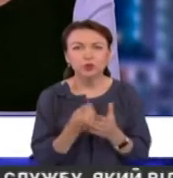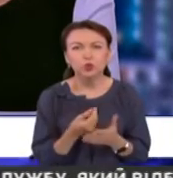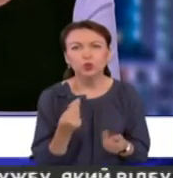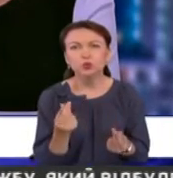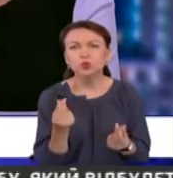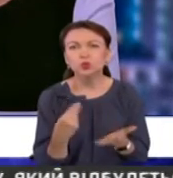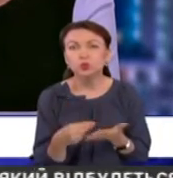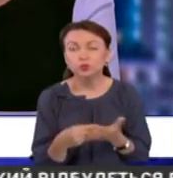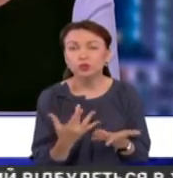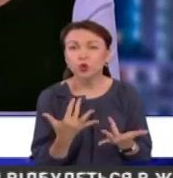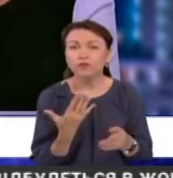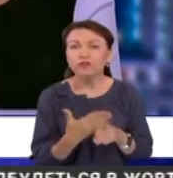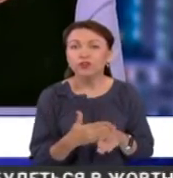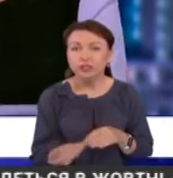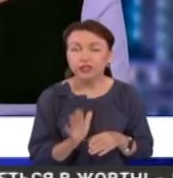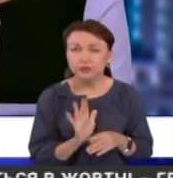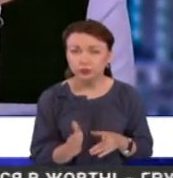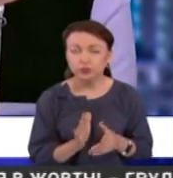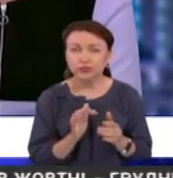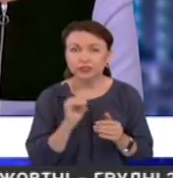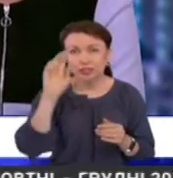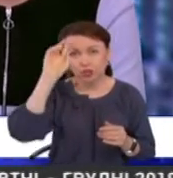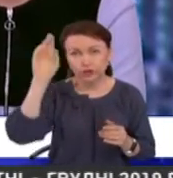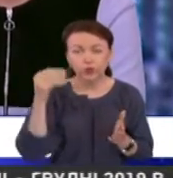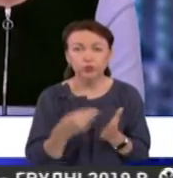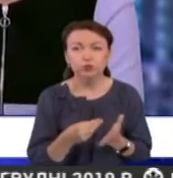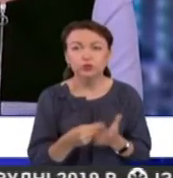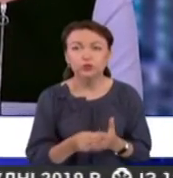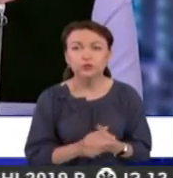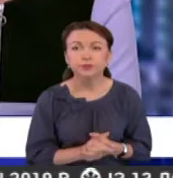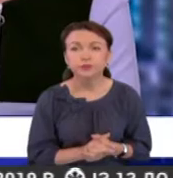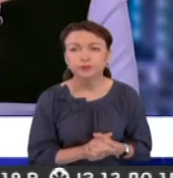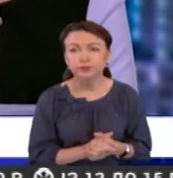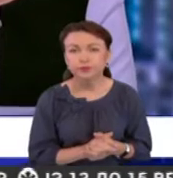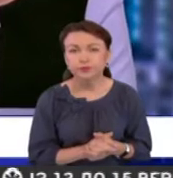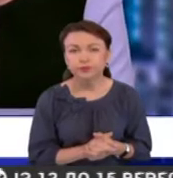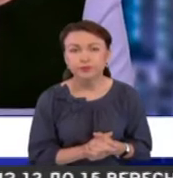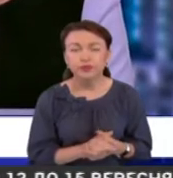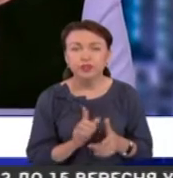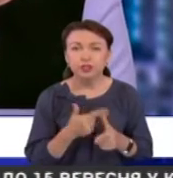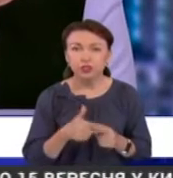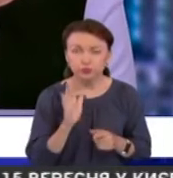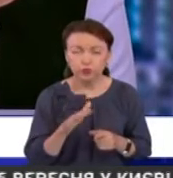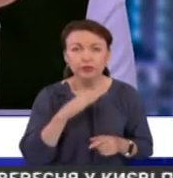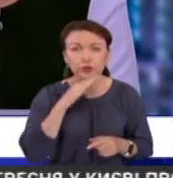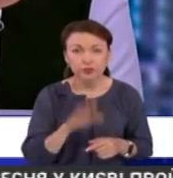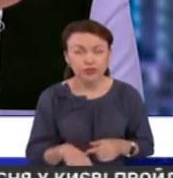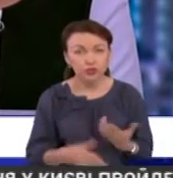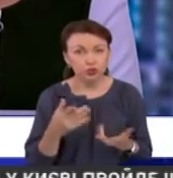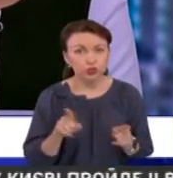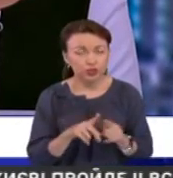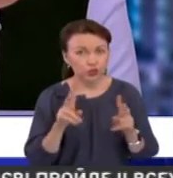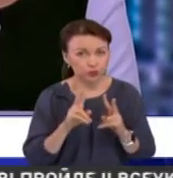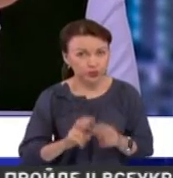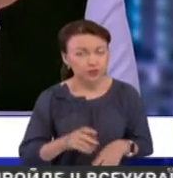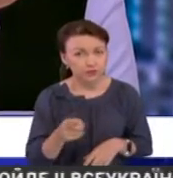які будуть виділяти так, із державного бюджету. Тут саме, чи буде їх достатньо, якщо так розбирати, тому що ви